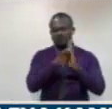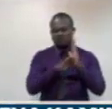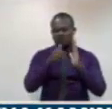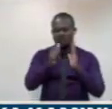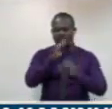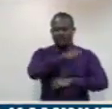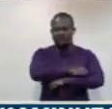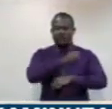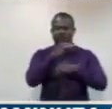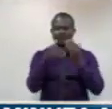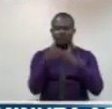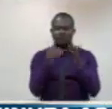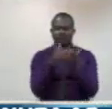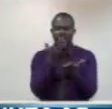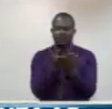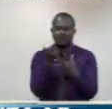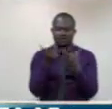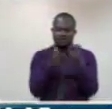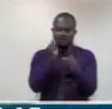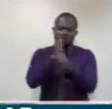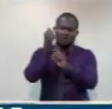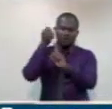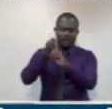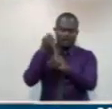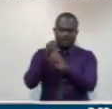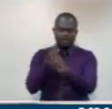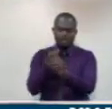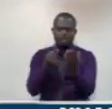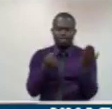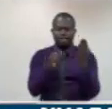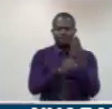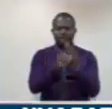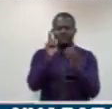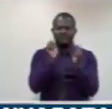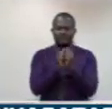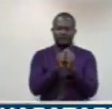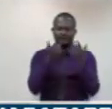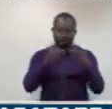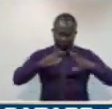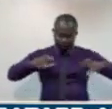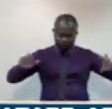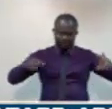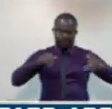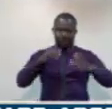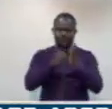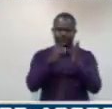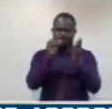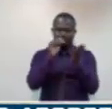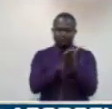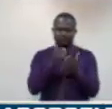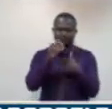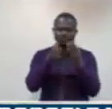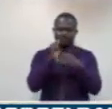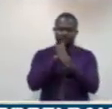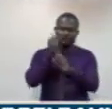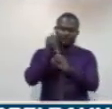ngabo, ndetse banadusaba icyo twabakoraho ubuvugizi. Ku itariki 10 tumaze gusesengura dosiye zabo tubakora ubuvugizi